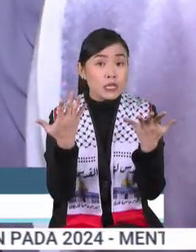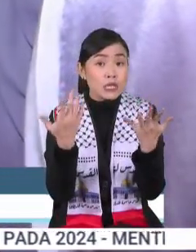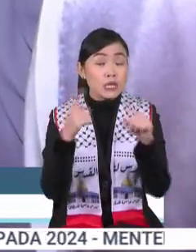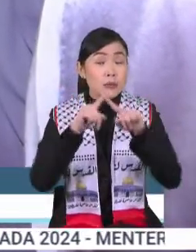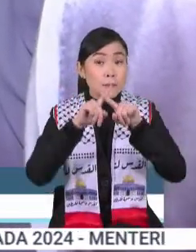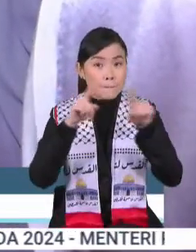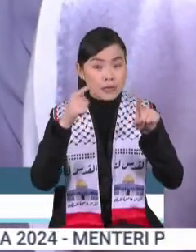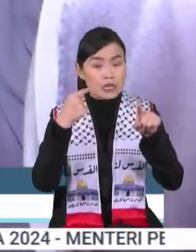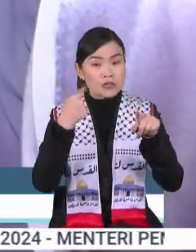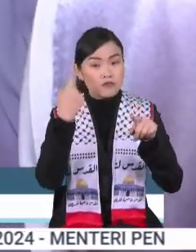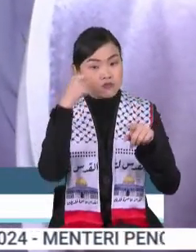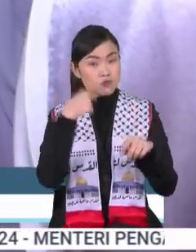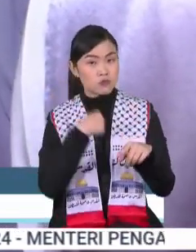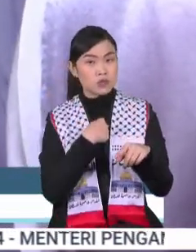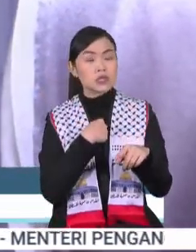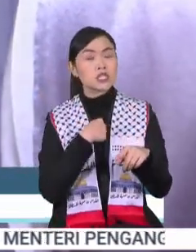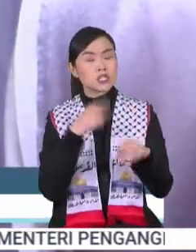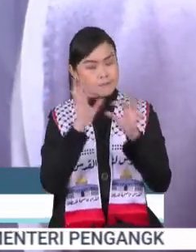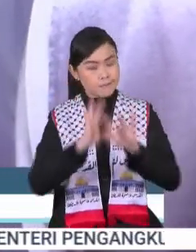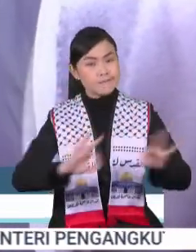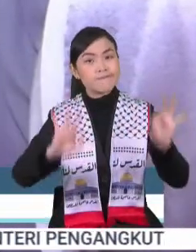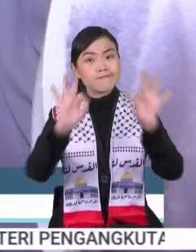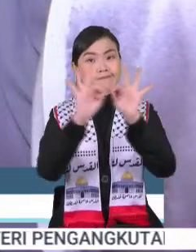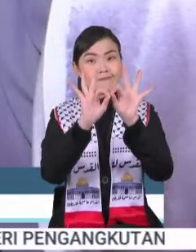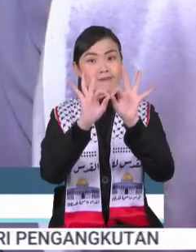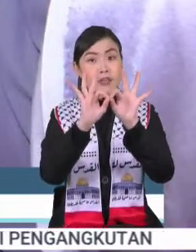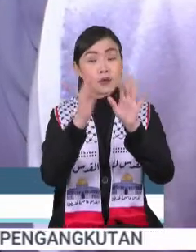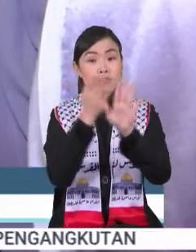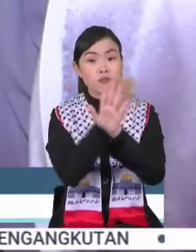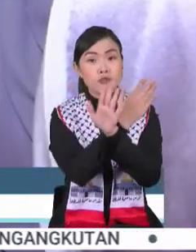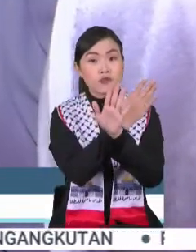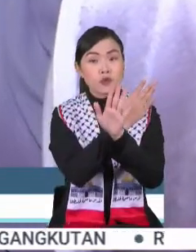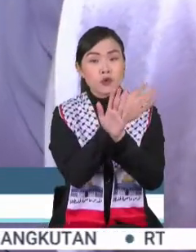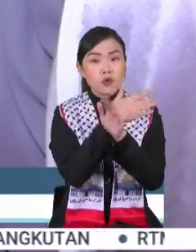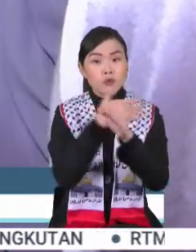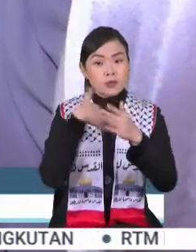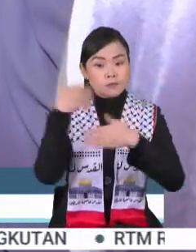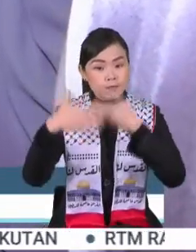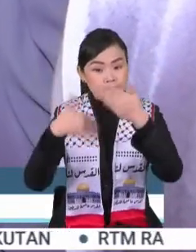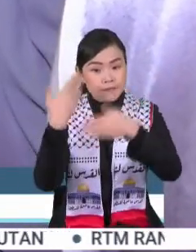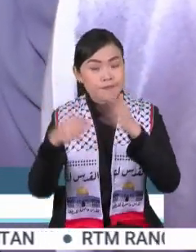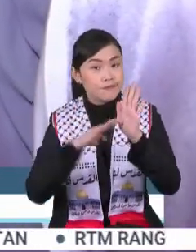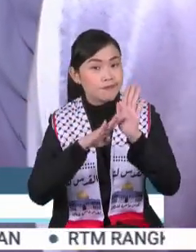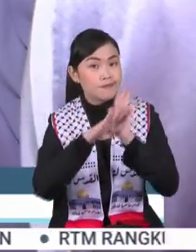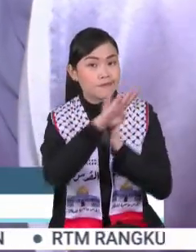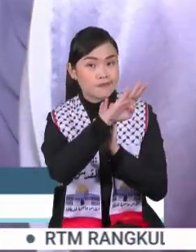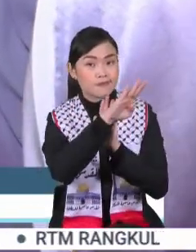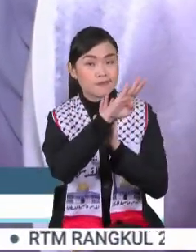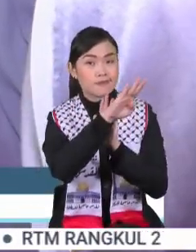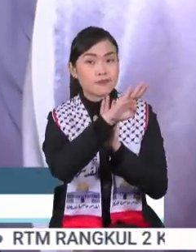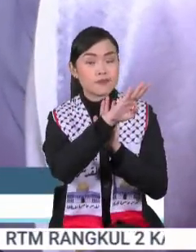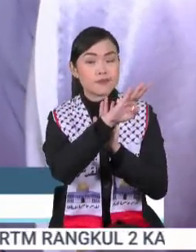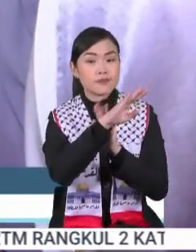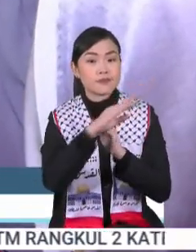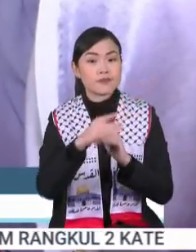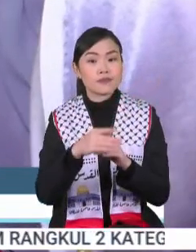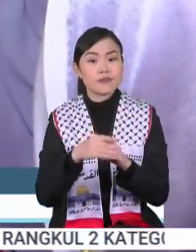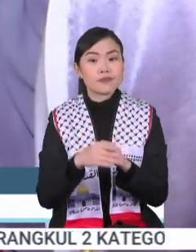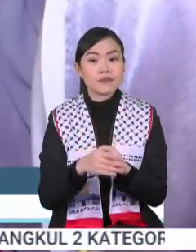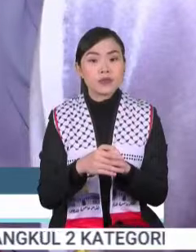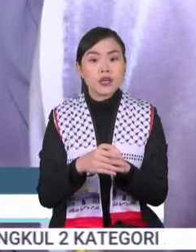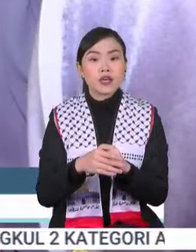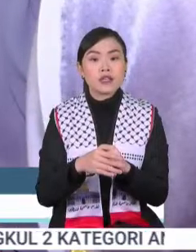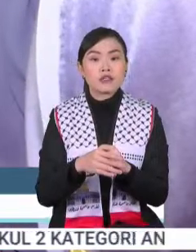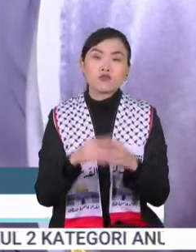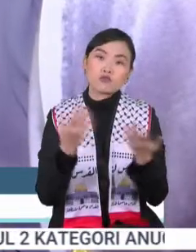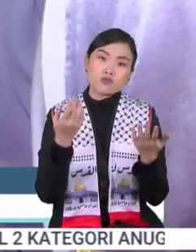tetapi bagi saya itu adalah satu perkara yang penting sebelum kita bergerak lebih maju ya kemudiannya tentulah dari sudut